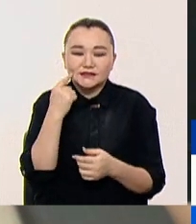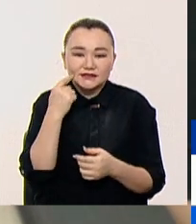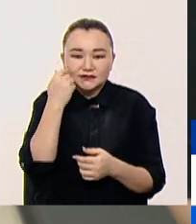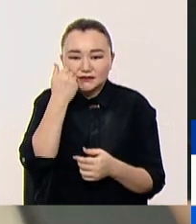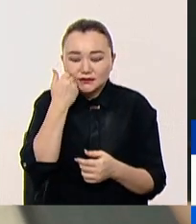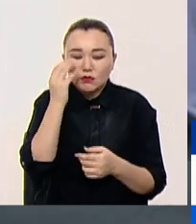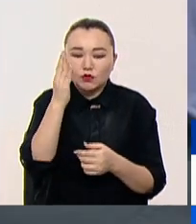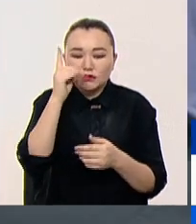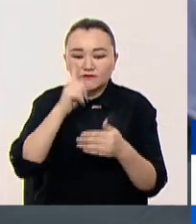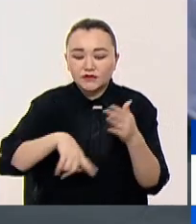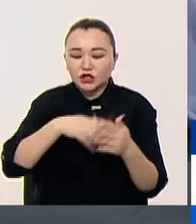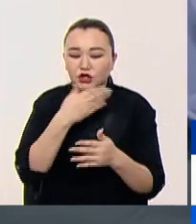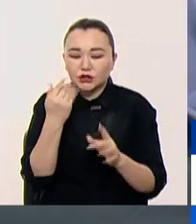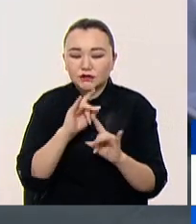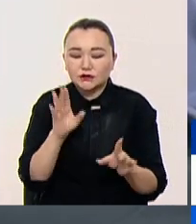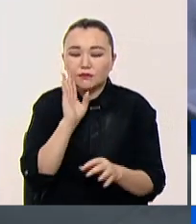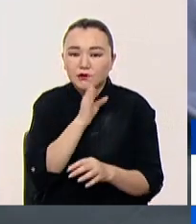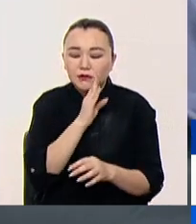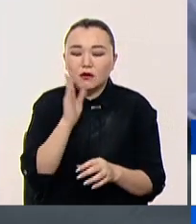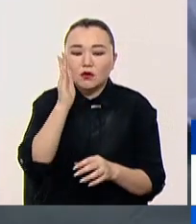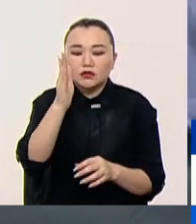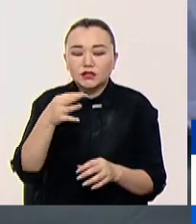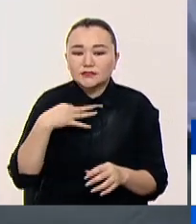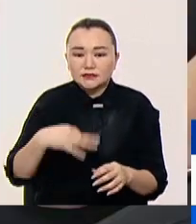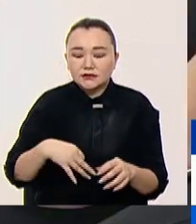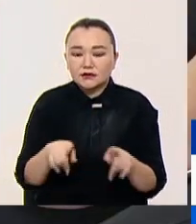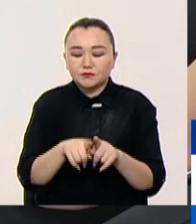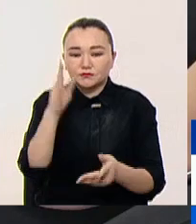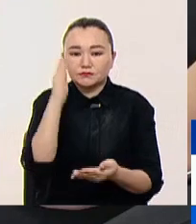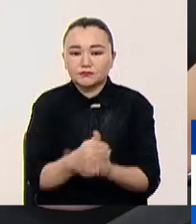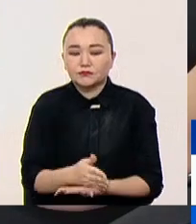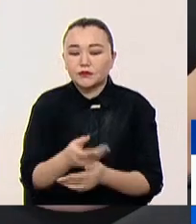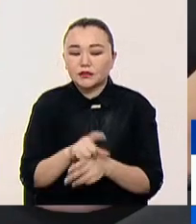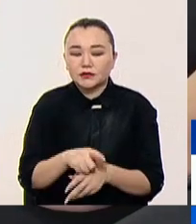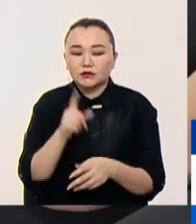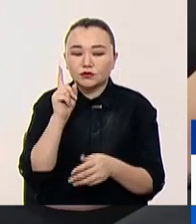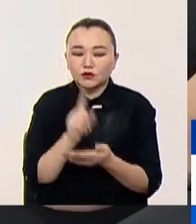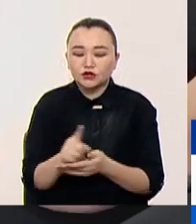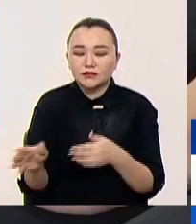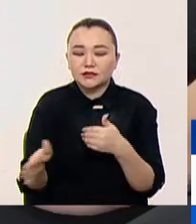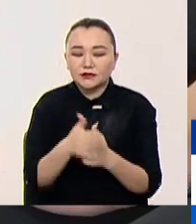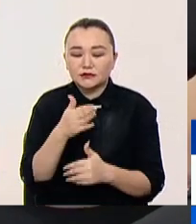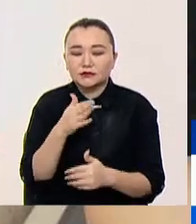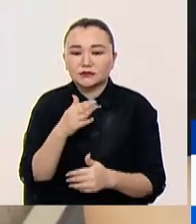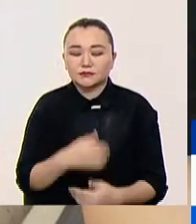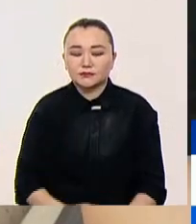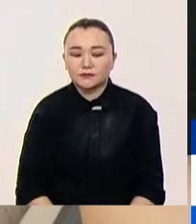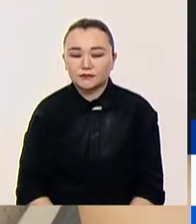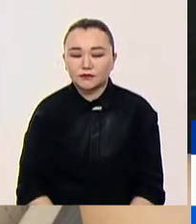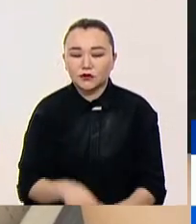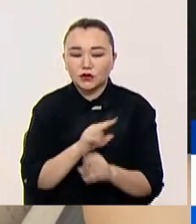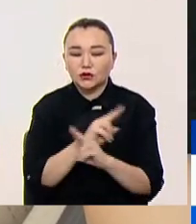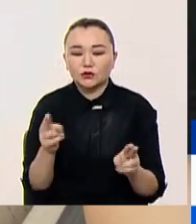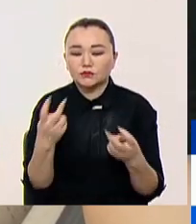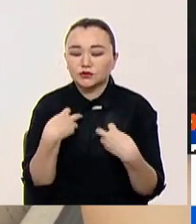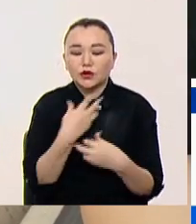болашағына сенімсіз қарайды дейді анасы. Әрі баланың болашағына балта шапқандар тиісті жазасын алса деп отыр. Бізге ешкім